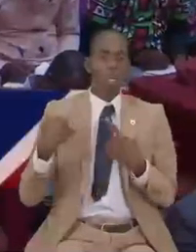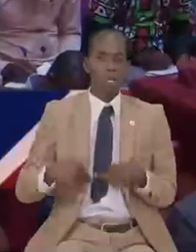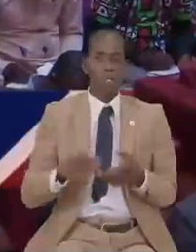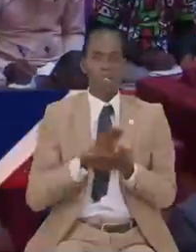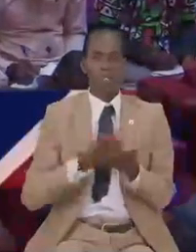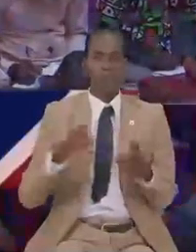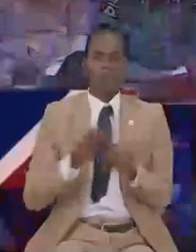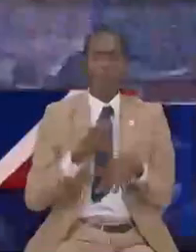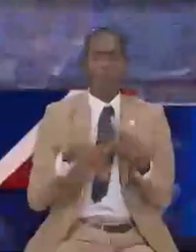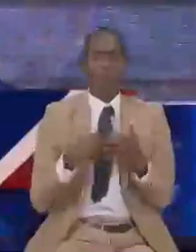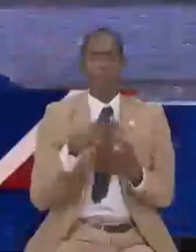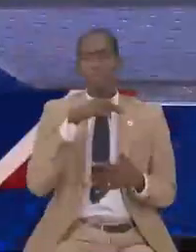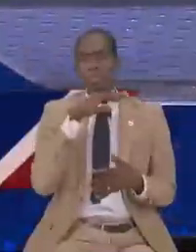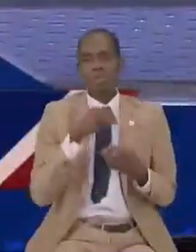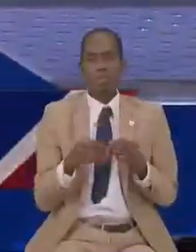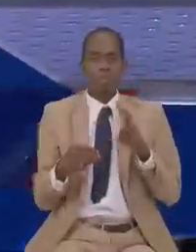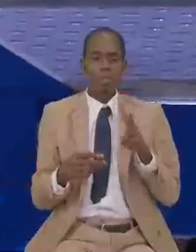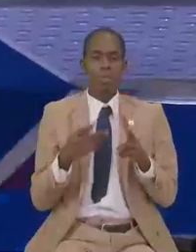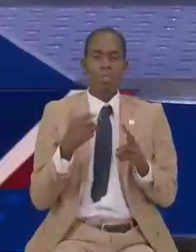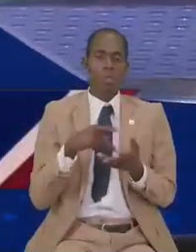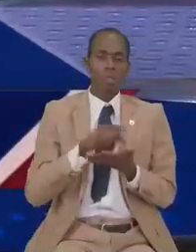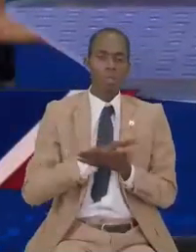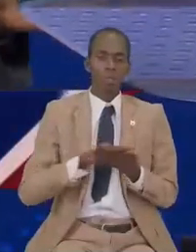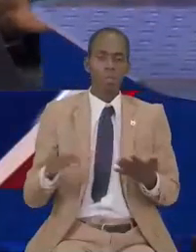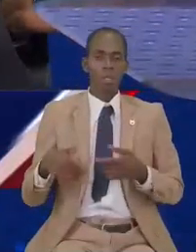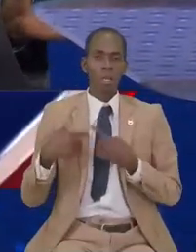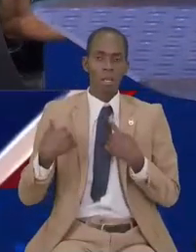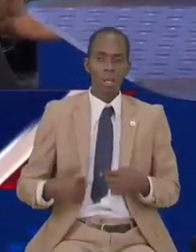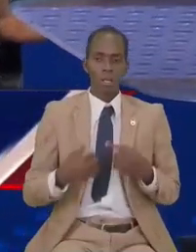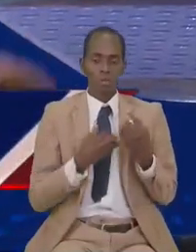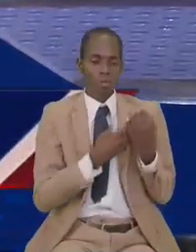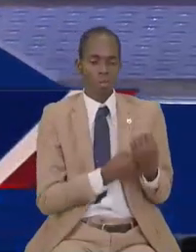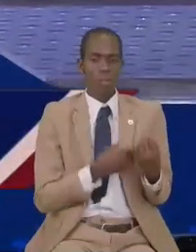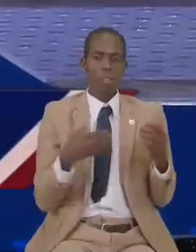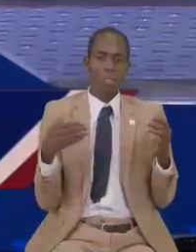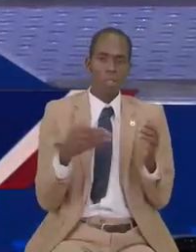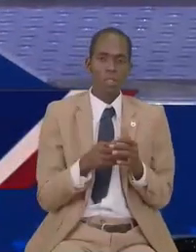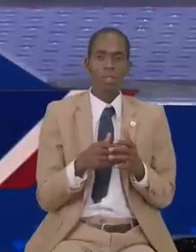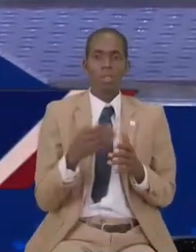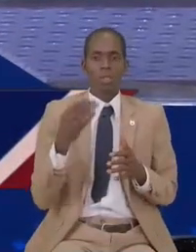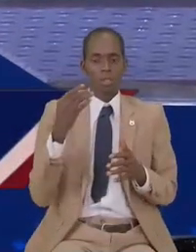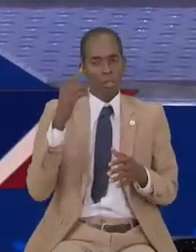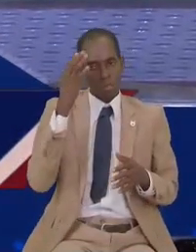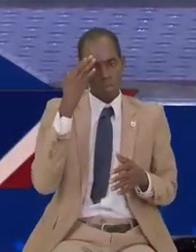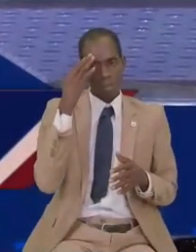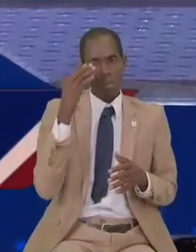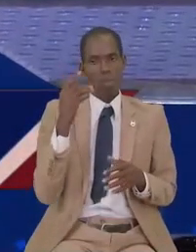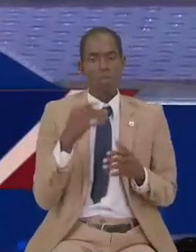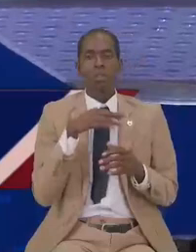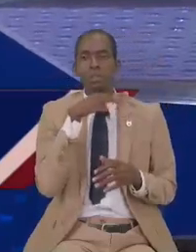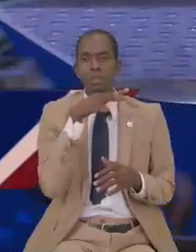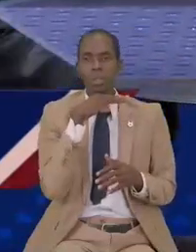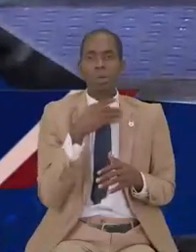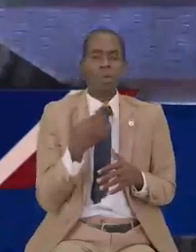Deux, le cœur purifié, courageux contre la souillure notoire. Qu'est-ce qu'il n'y a pas la